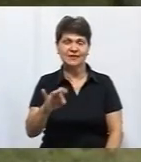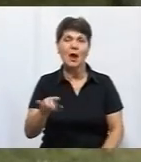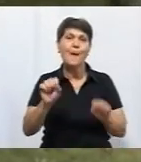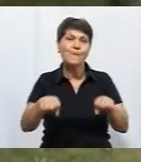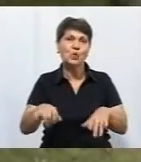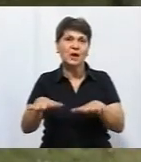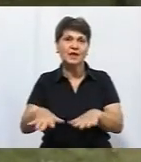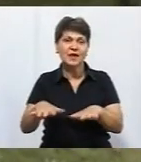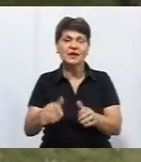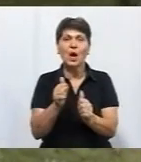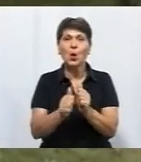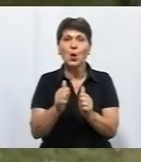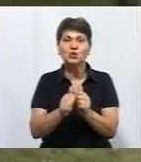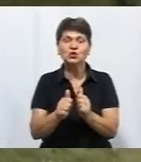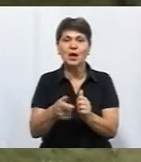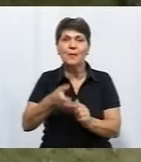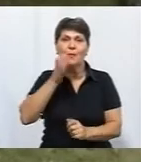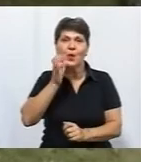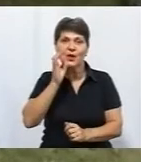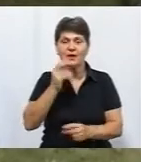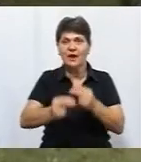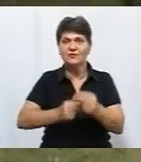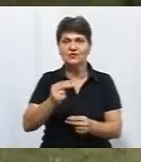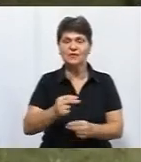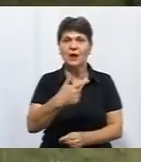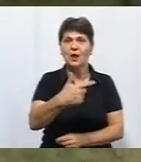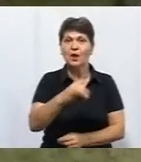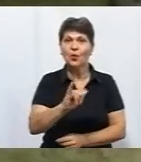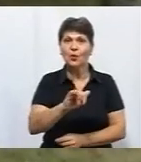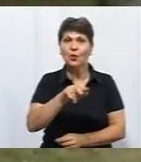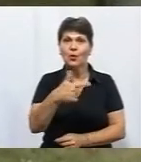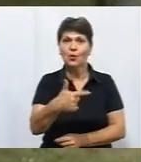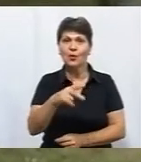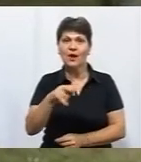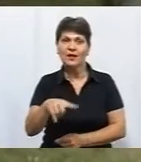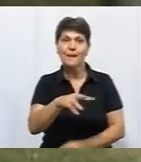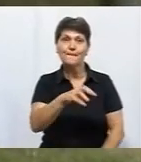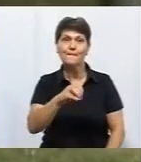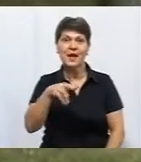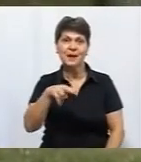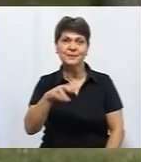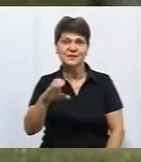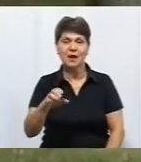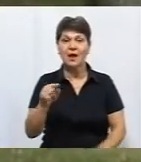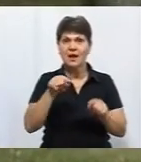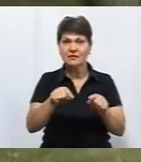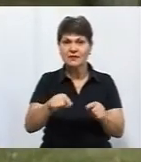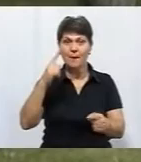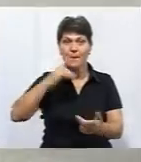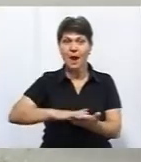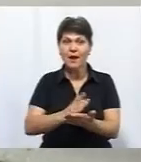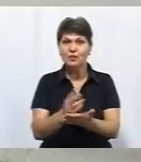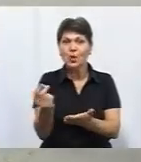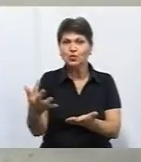локацію кожної поїлочки, де вона знаходиться через Google Maps. Ми викладемо туди картку, на яку ми збираємо